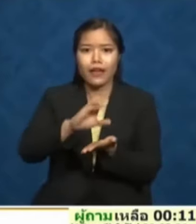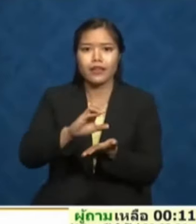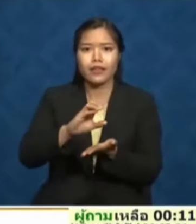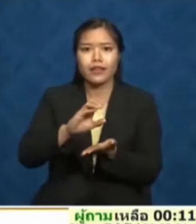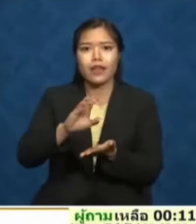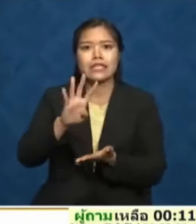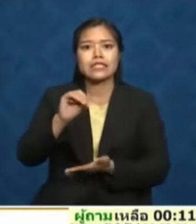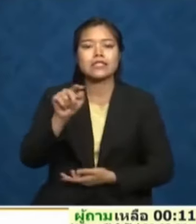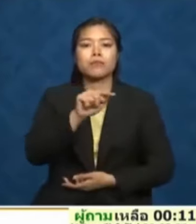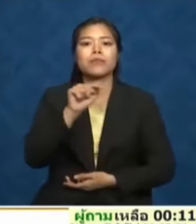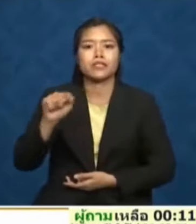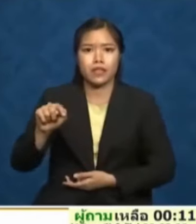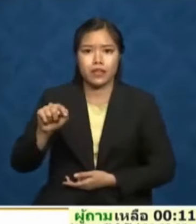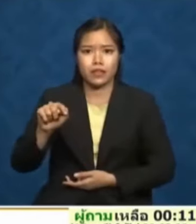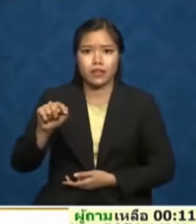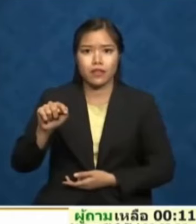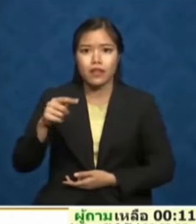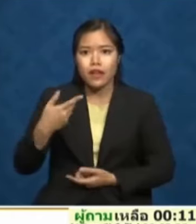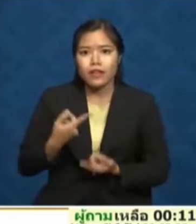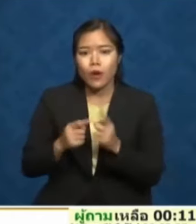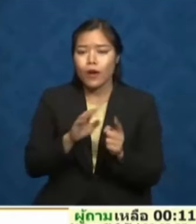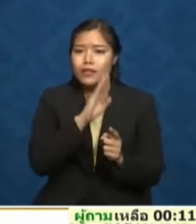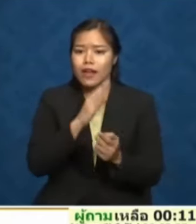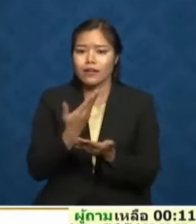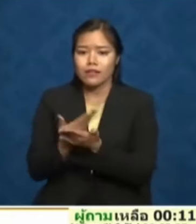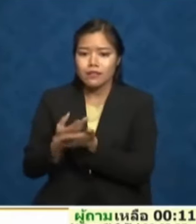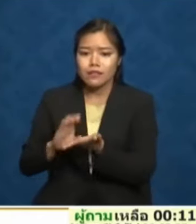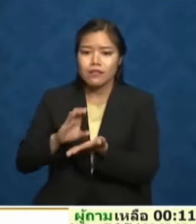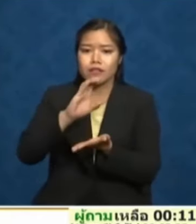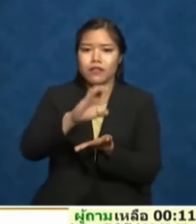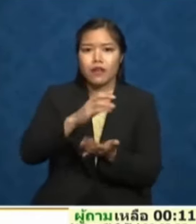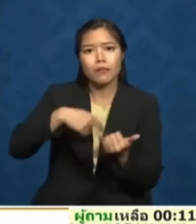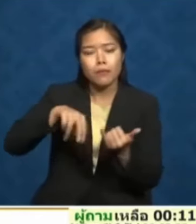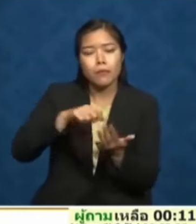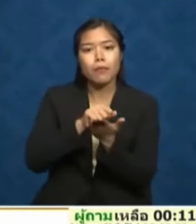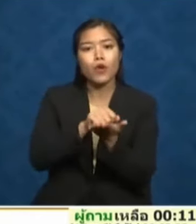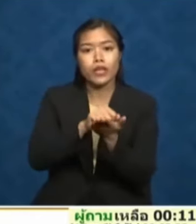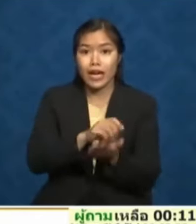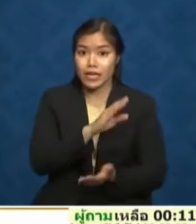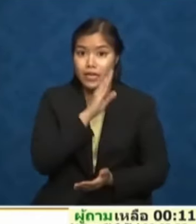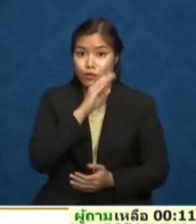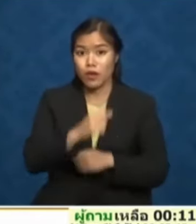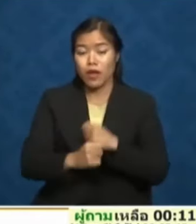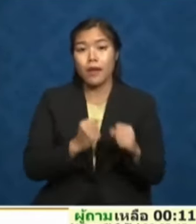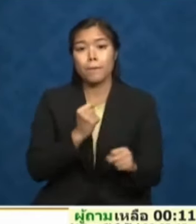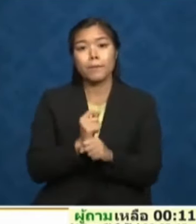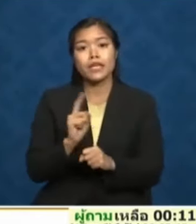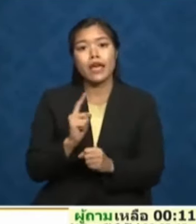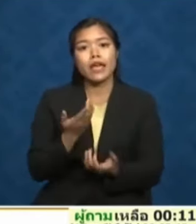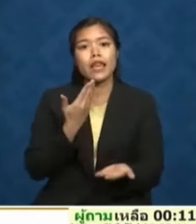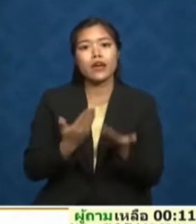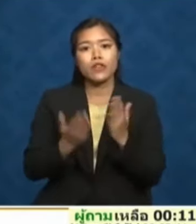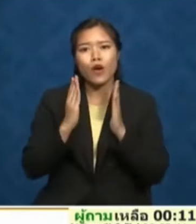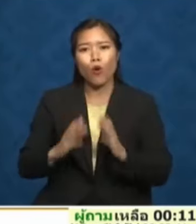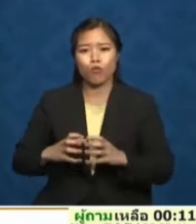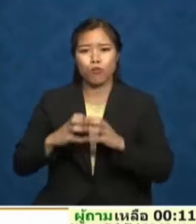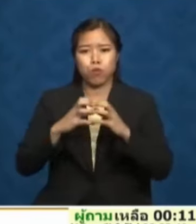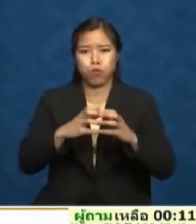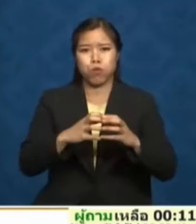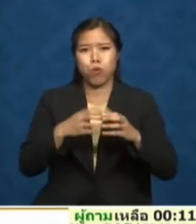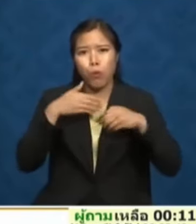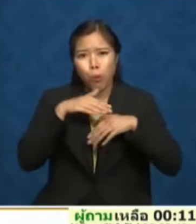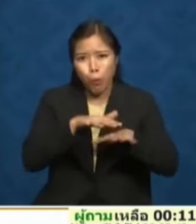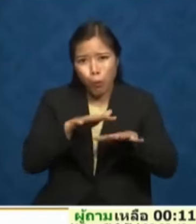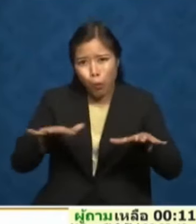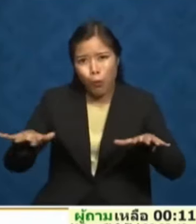ประเมินแต่ด้วยระบบของการจ่ายเงินชดเชยค่าบริการที่มีหลักเกณฑ์ว่าหากปีใดมีผู้มาใช้บริการมากจนเกิน